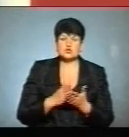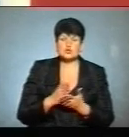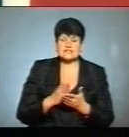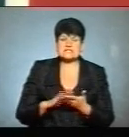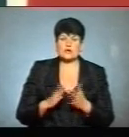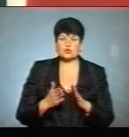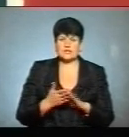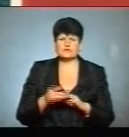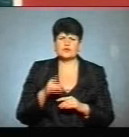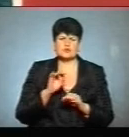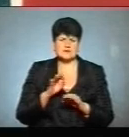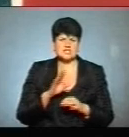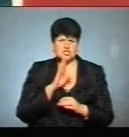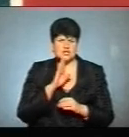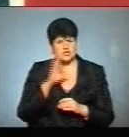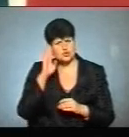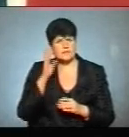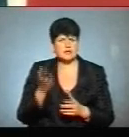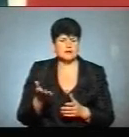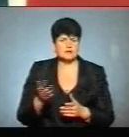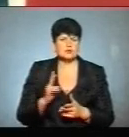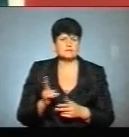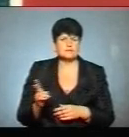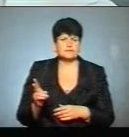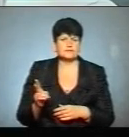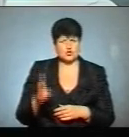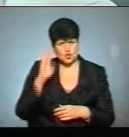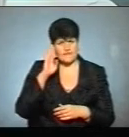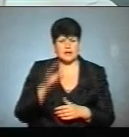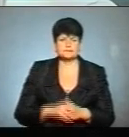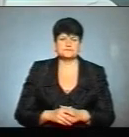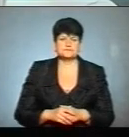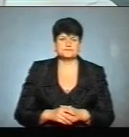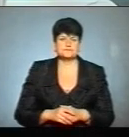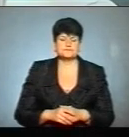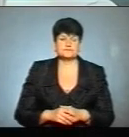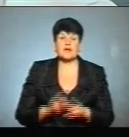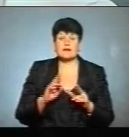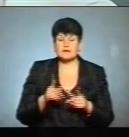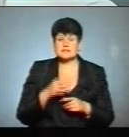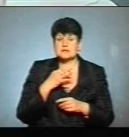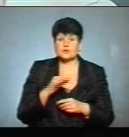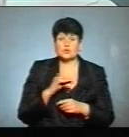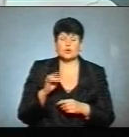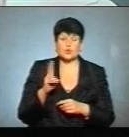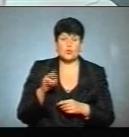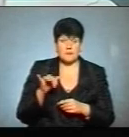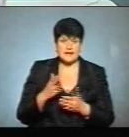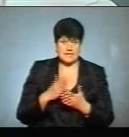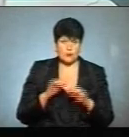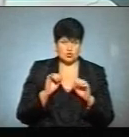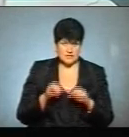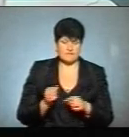про що ви розповідаєте, це жінки чи чоловіки? Це чоловіки. Але, як зазначив Юрій Кульпа, є можливість